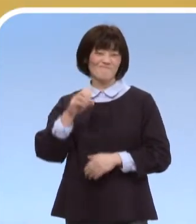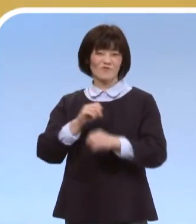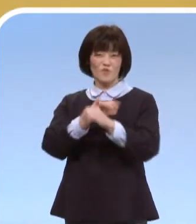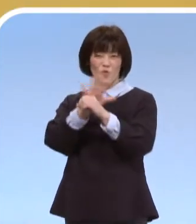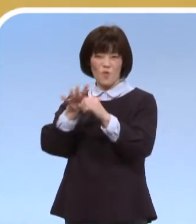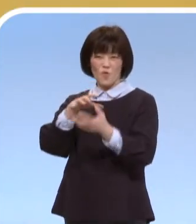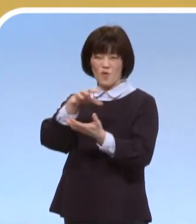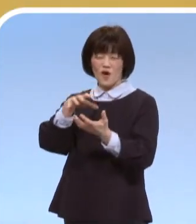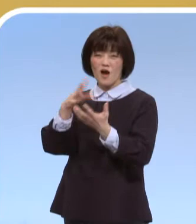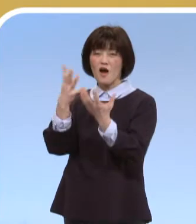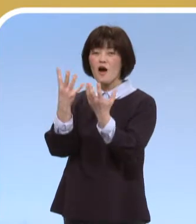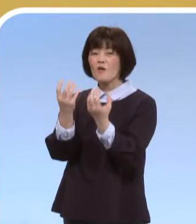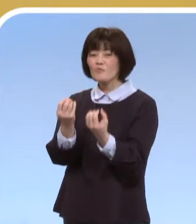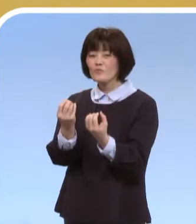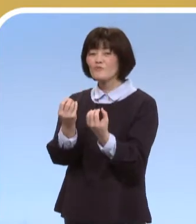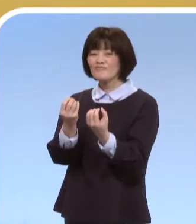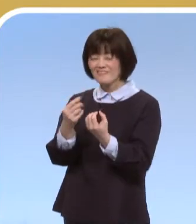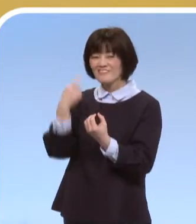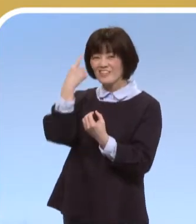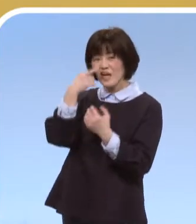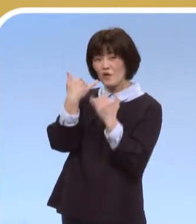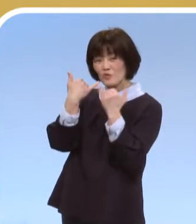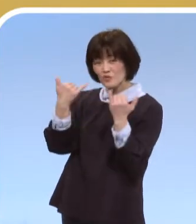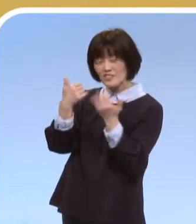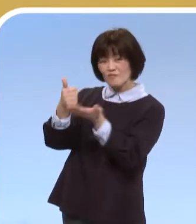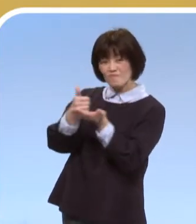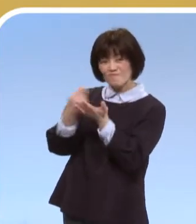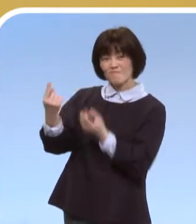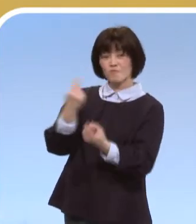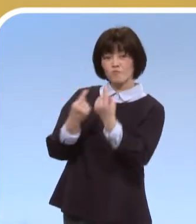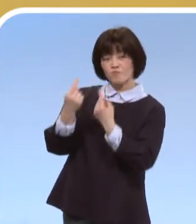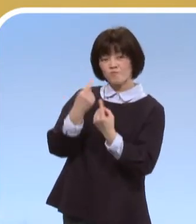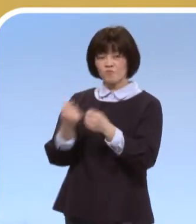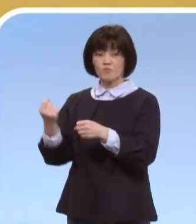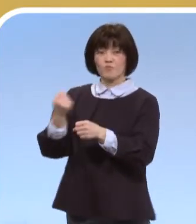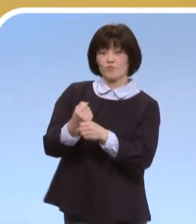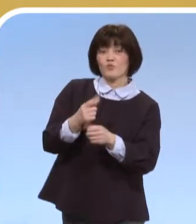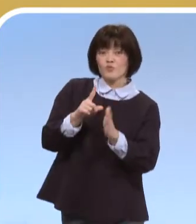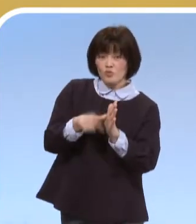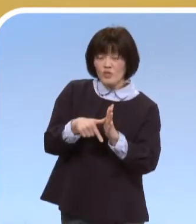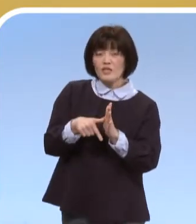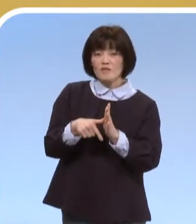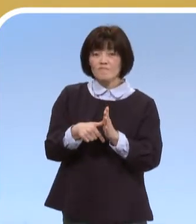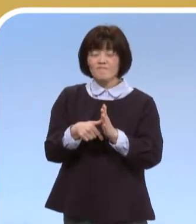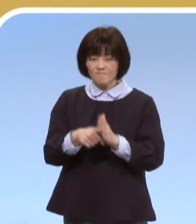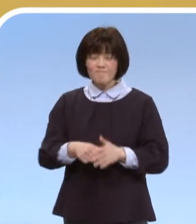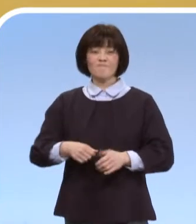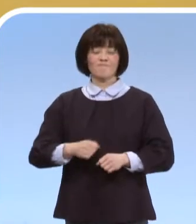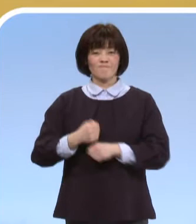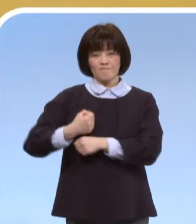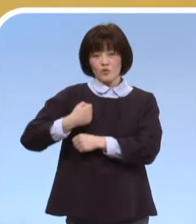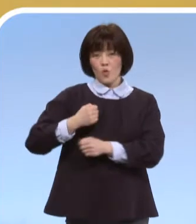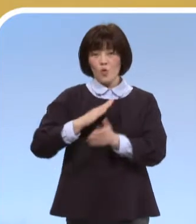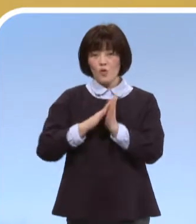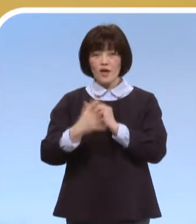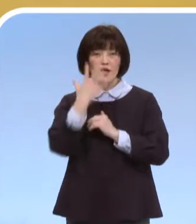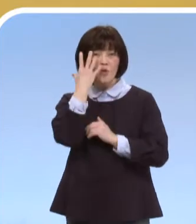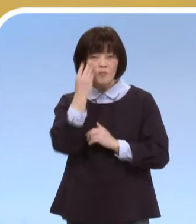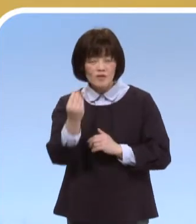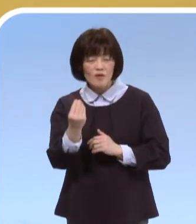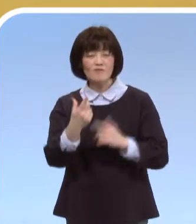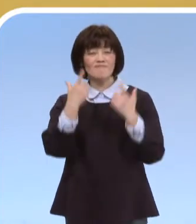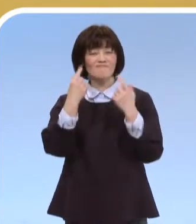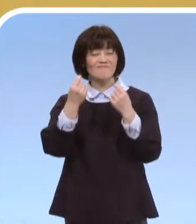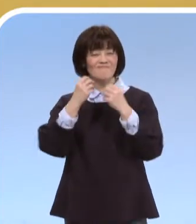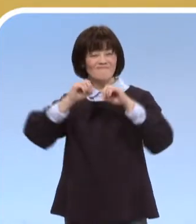っとコロナが、ね、収まってくれて、またあの海外の方がまあ将来的に戻ってきた時に、まあ、より良い体制であのこ